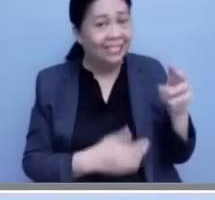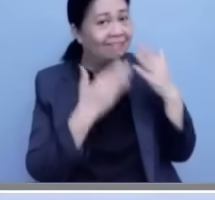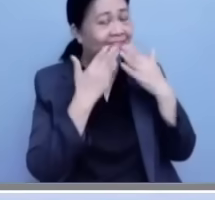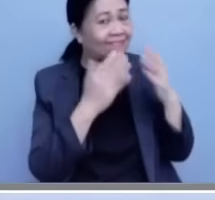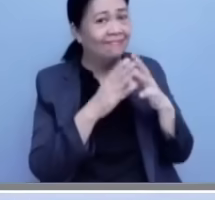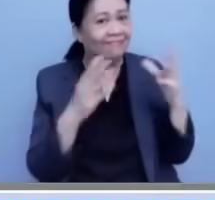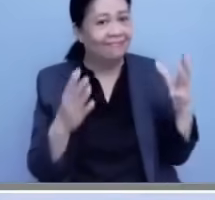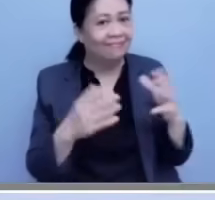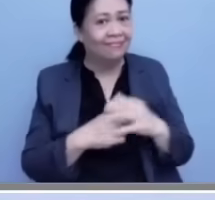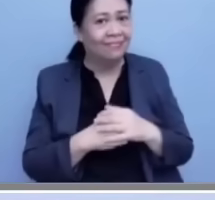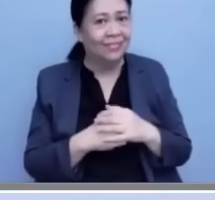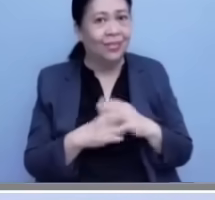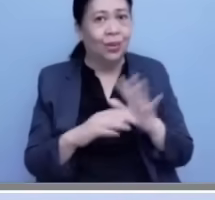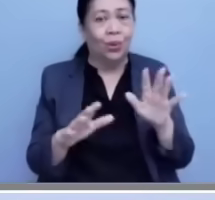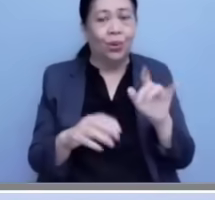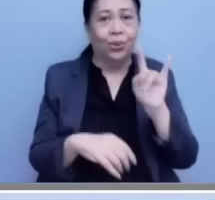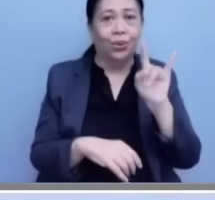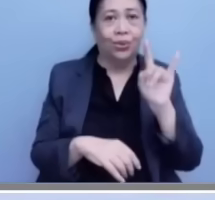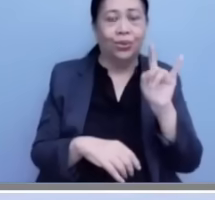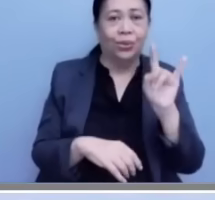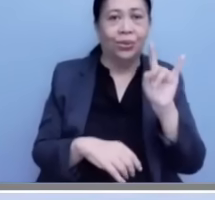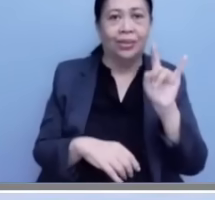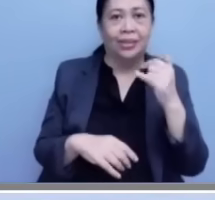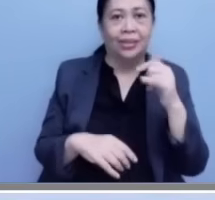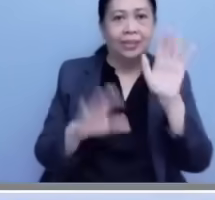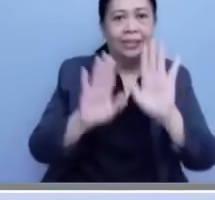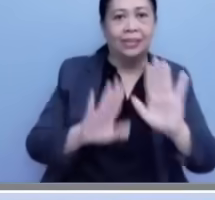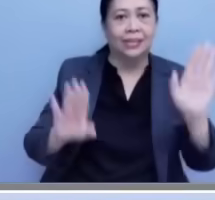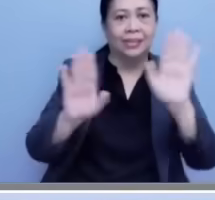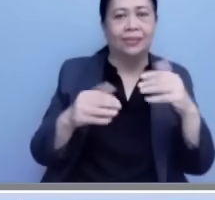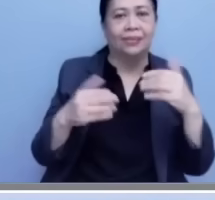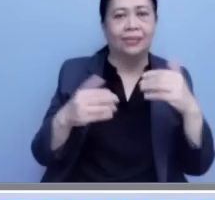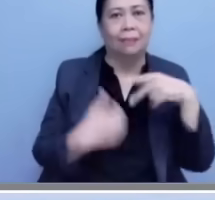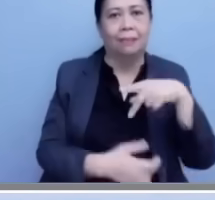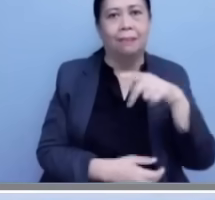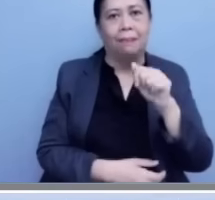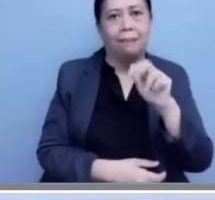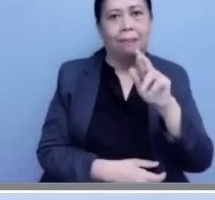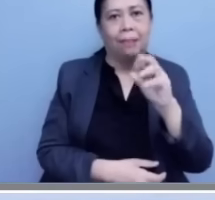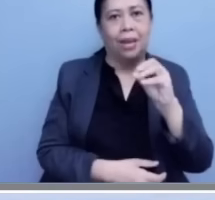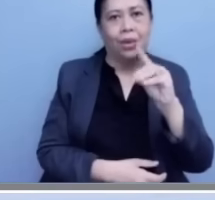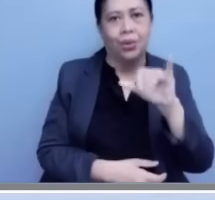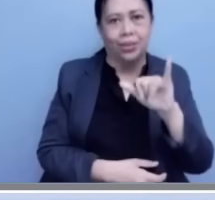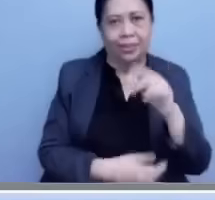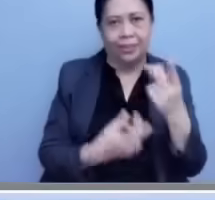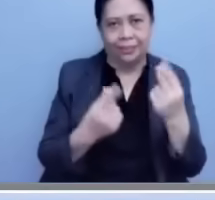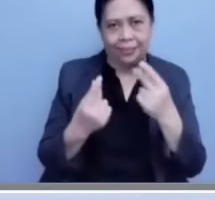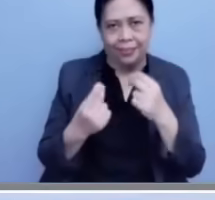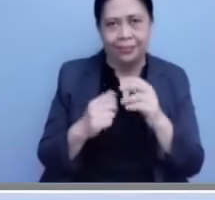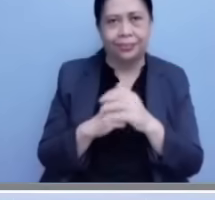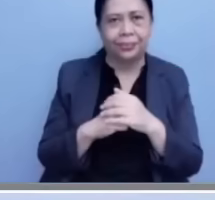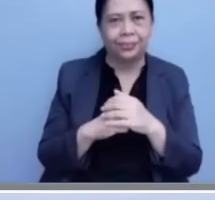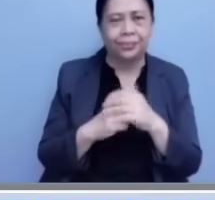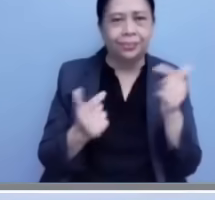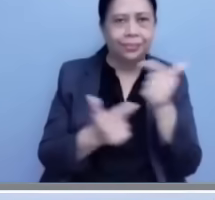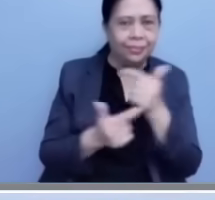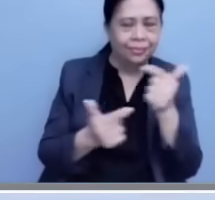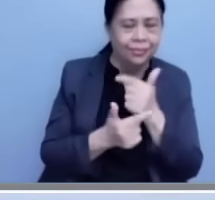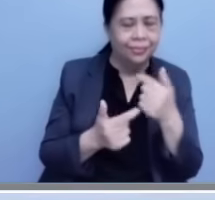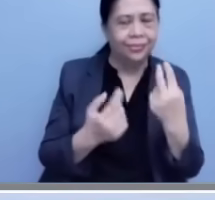Ay, pa-plug ko na rin yung ano, ngayong Sunday, meron kaming parody na gagawin. Medyo meron na naman kayong